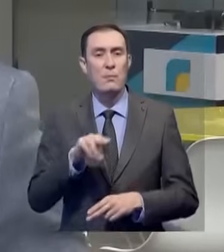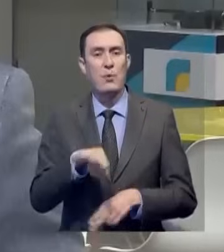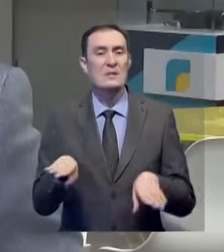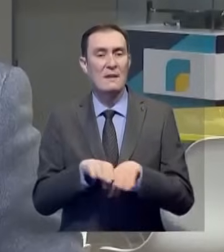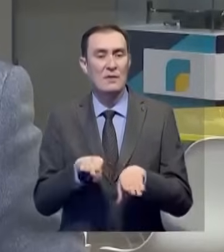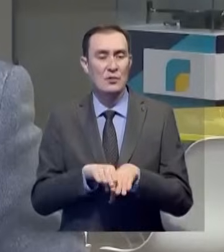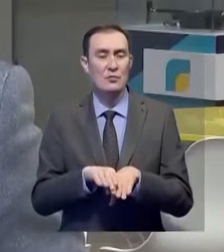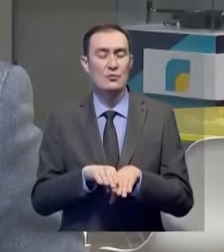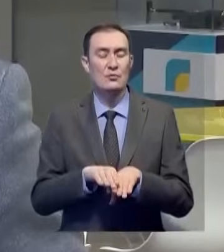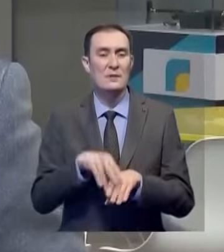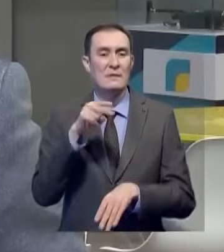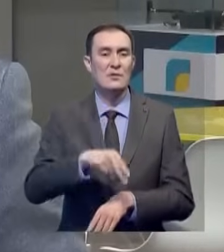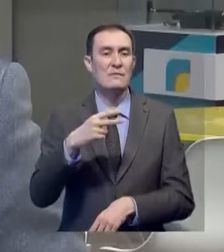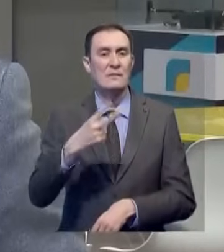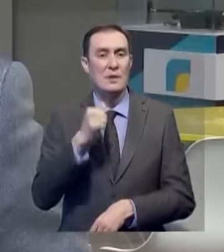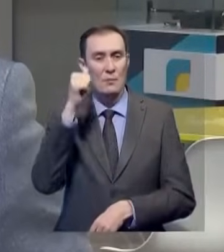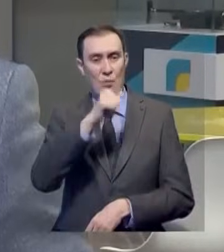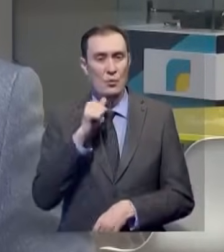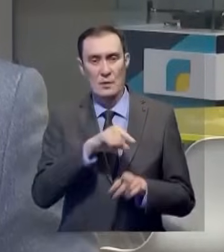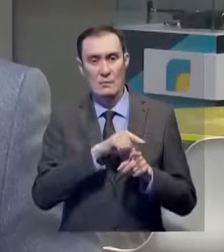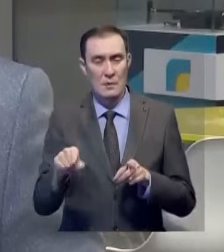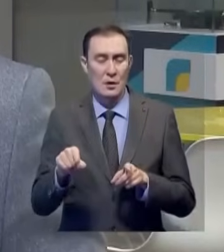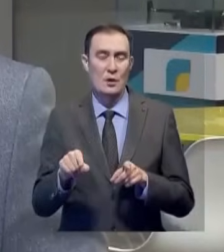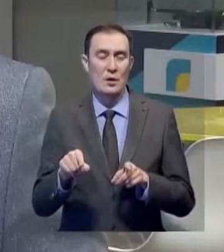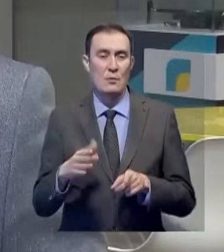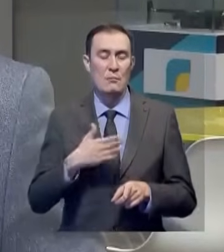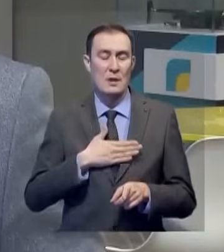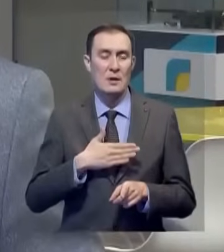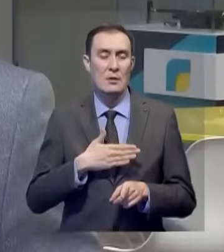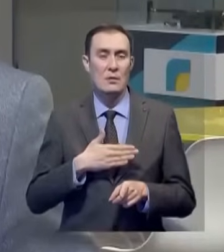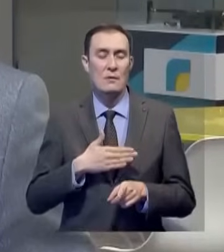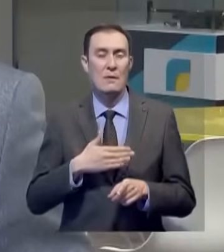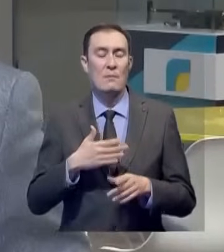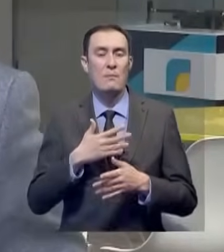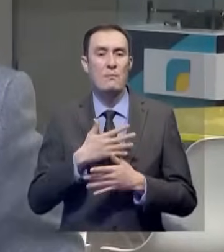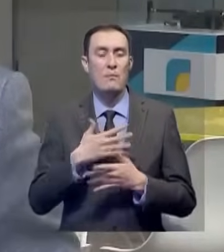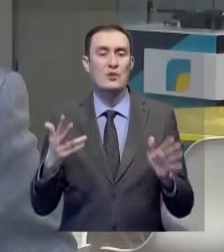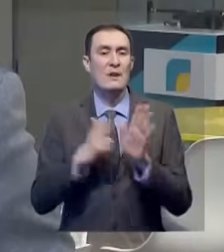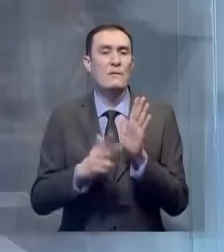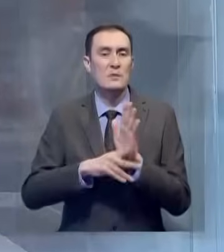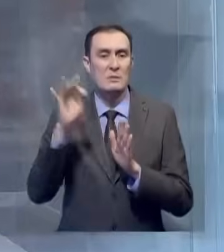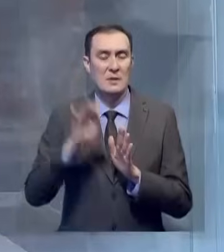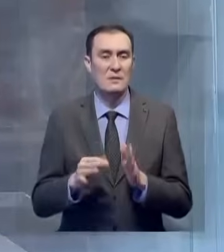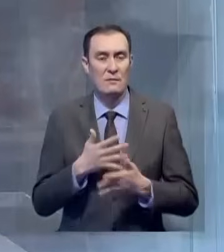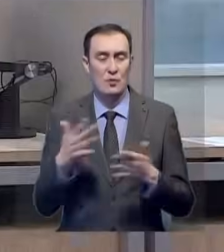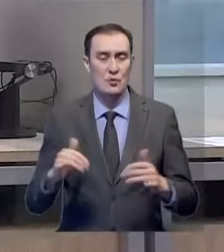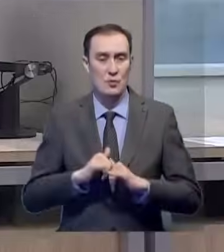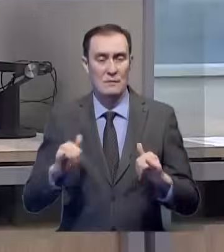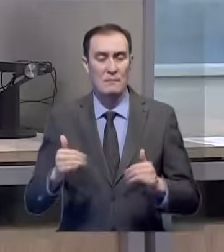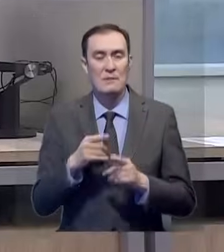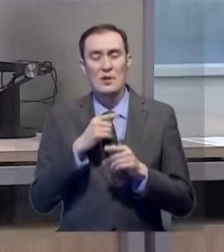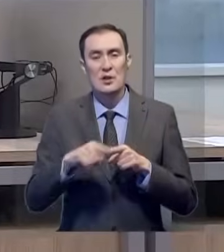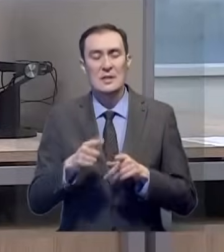с соответствующим периодом, мы увидим то 80% роста. В ближайшие 7 лет, по